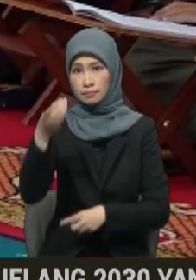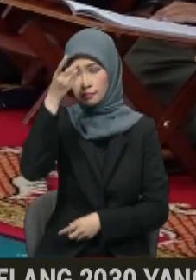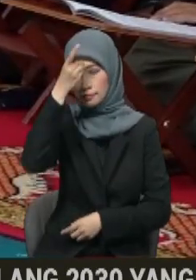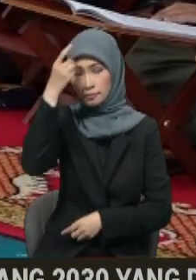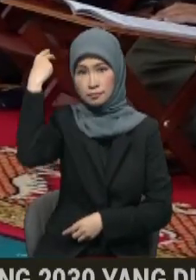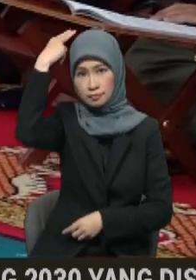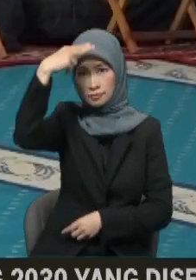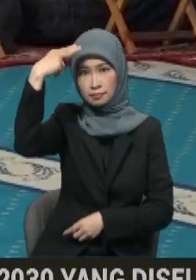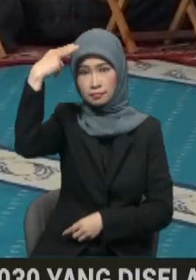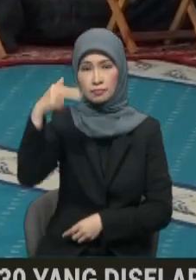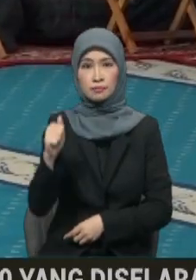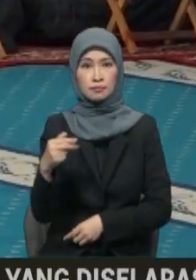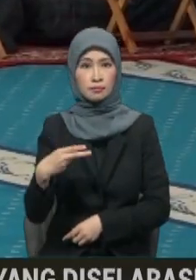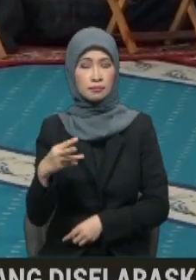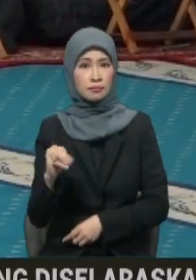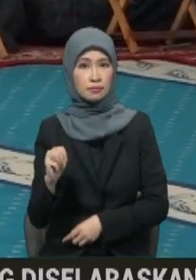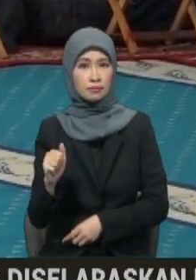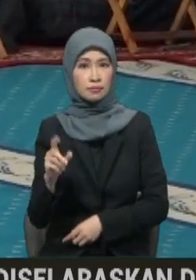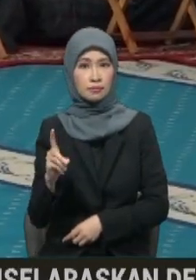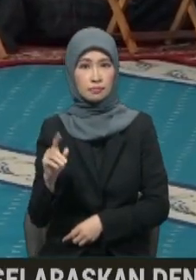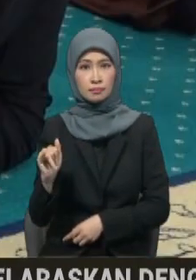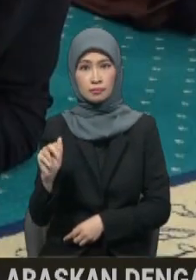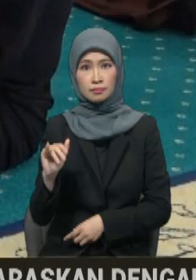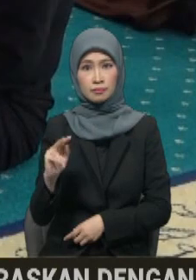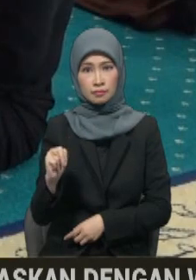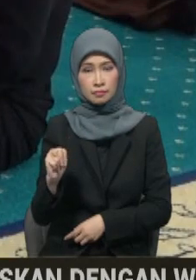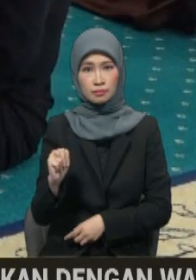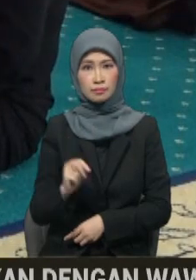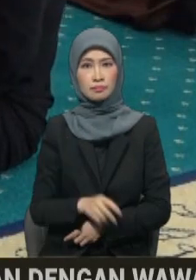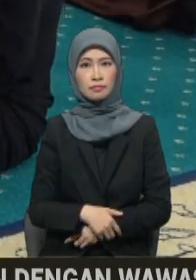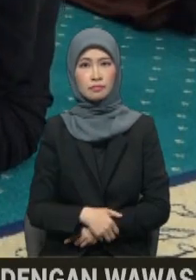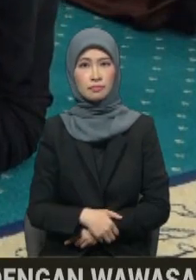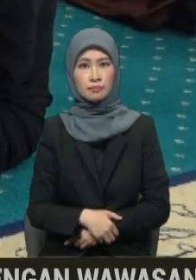Ahmadin bin Haji Abdul Rahman menteri hal ehwal dalam